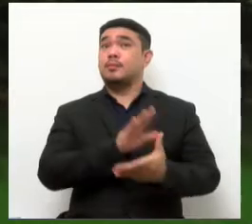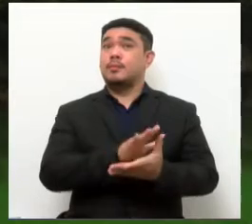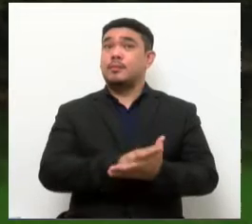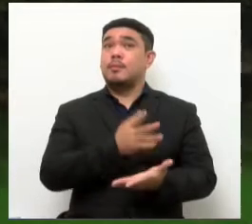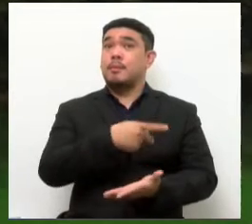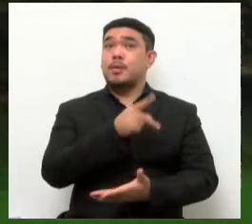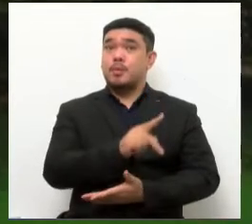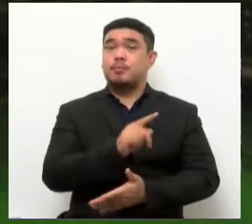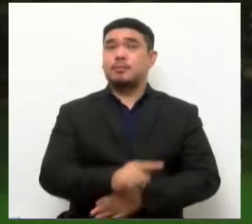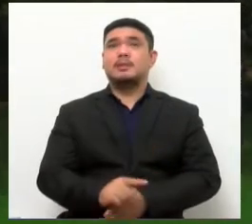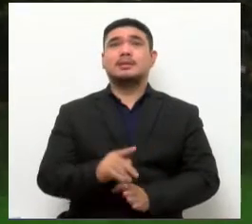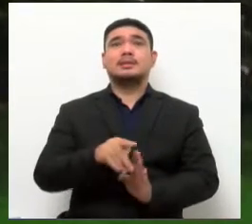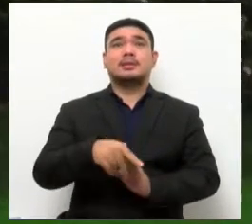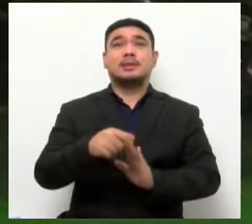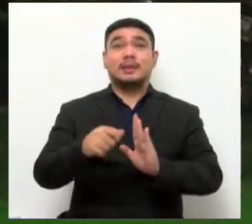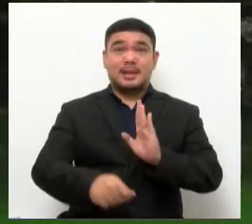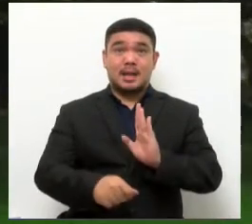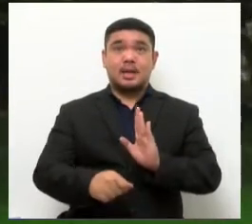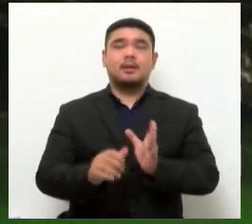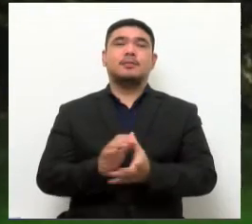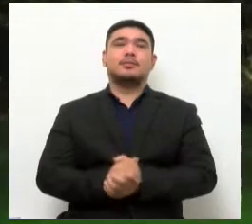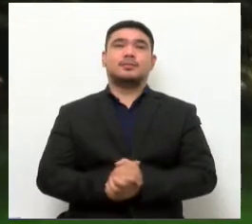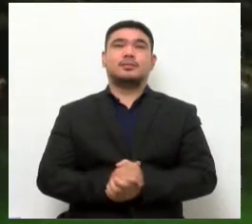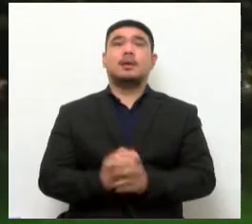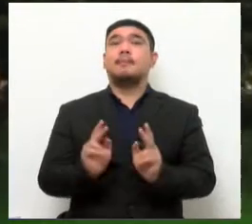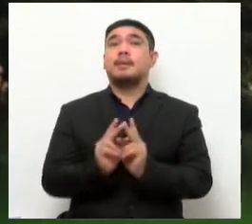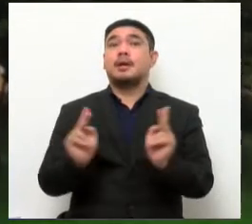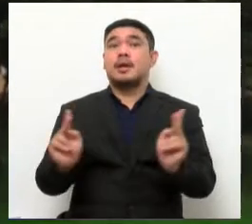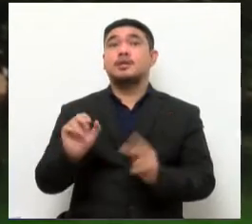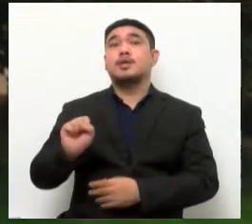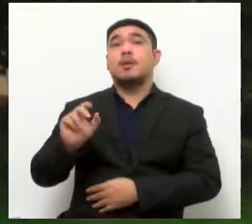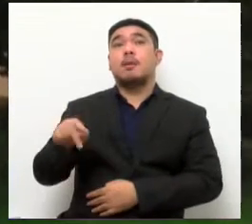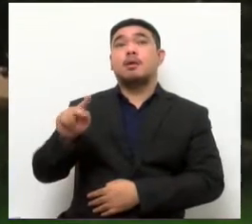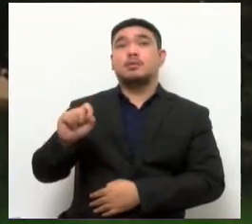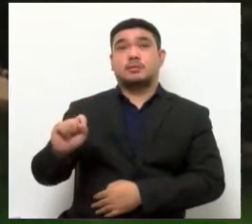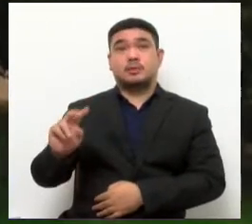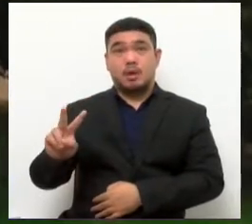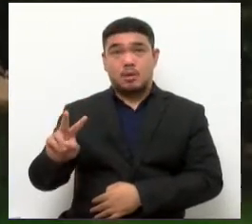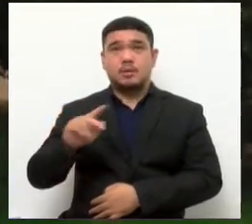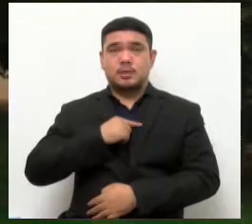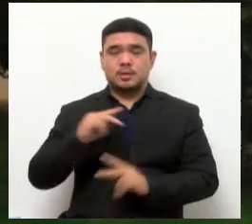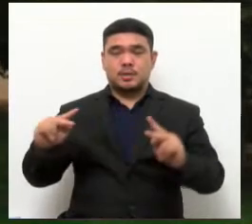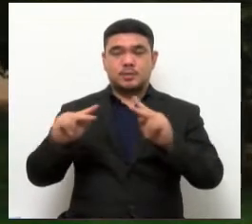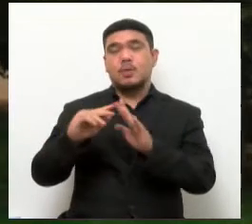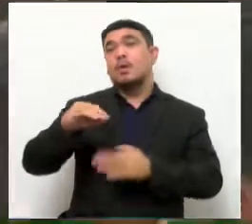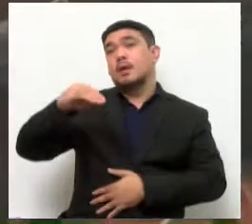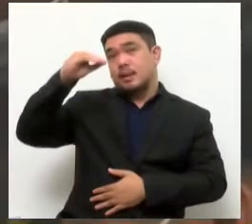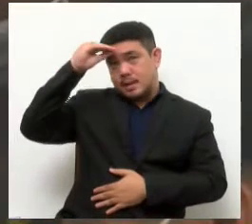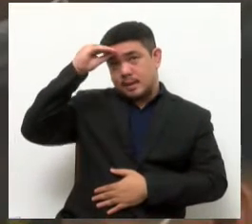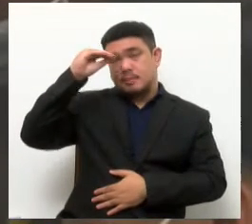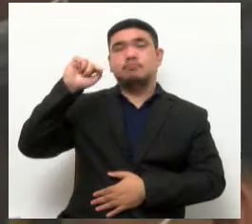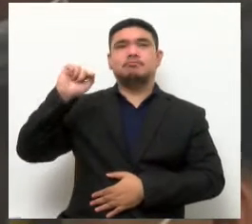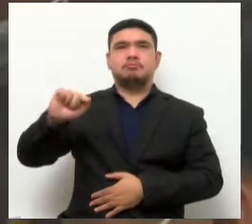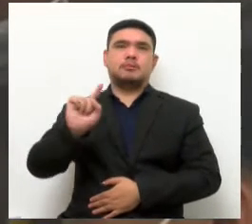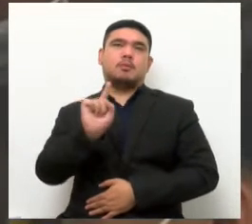ราชสีมาเขต4เป็นหน่วยงานสังกัดสำนักงานคณะกรรมการการศึกษาขั้นพื้นฐานกระทรวงศึกษาธิการมีภ